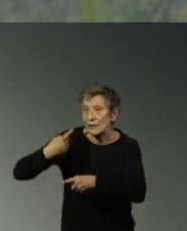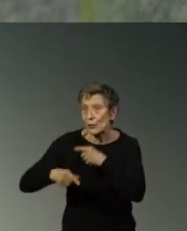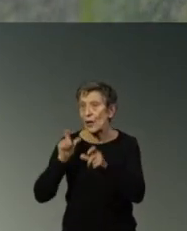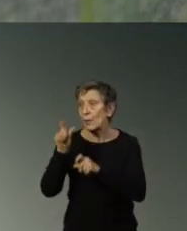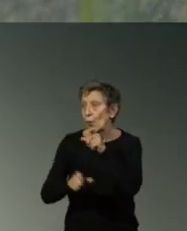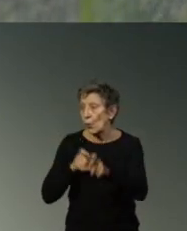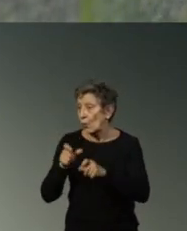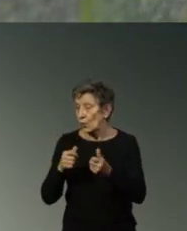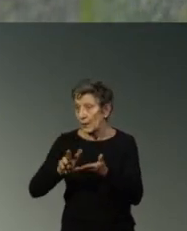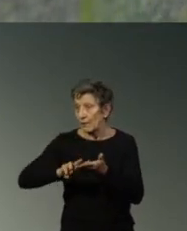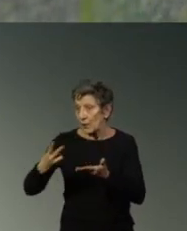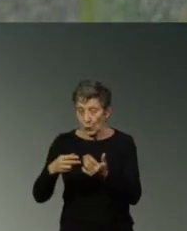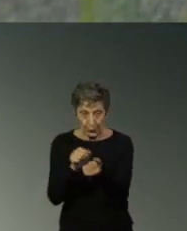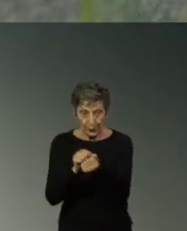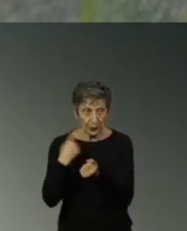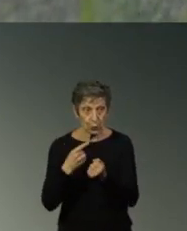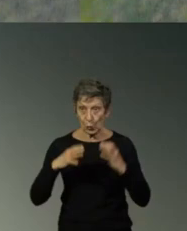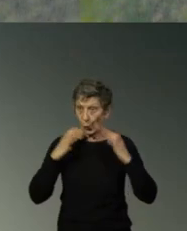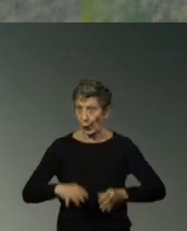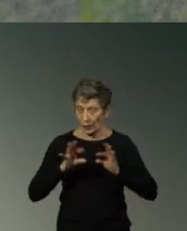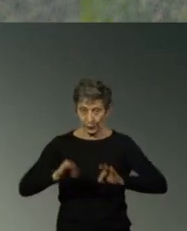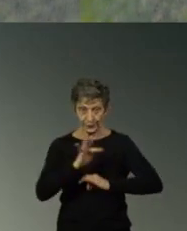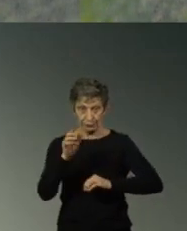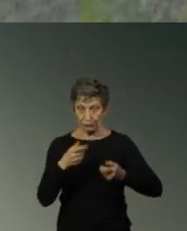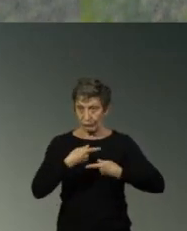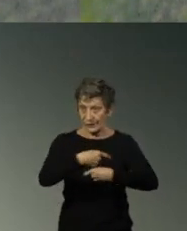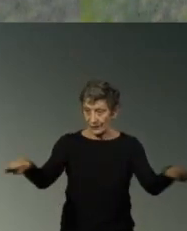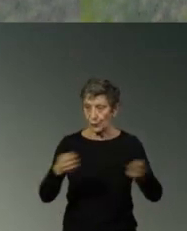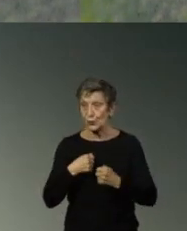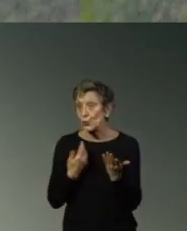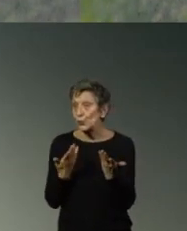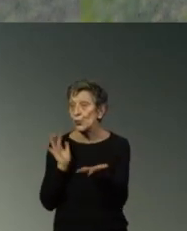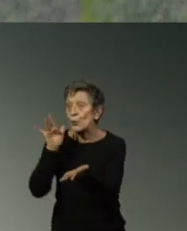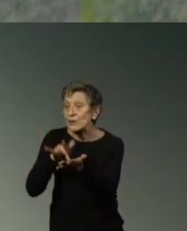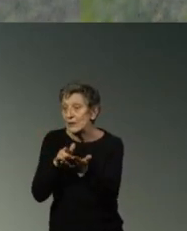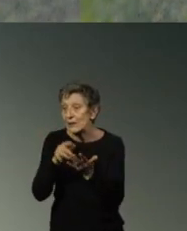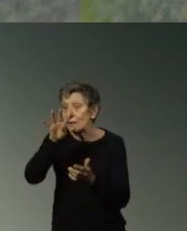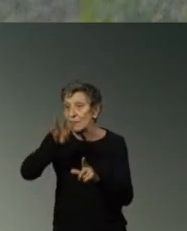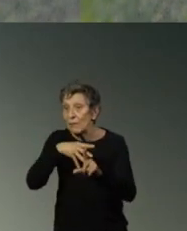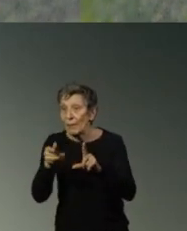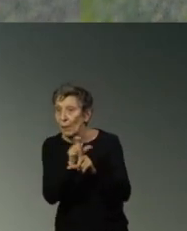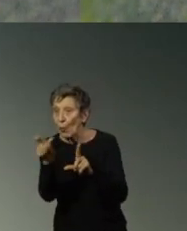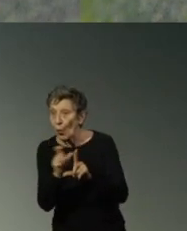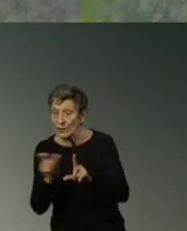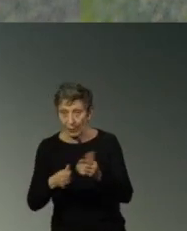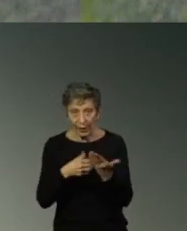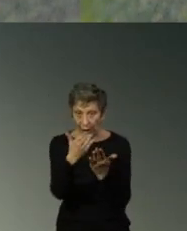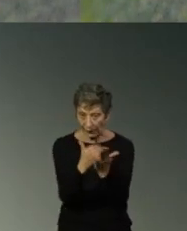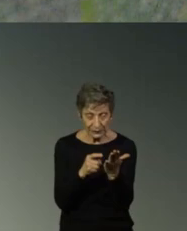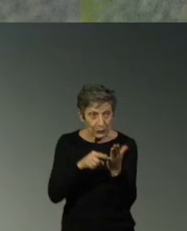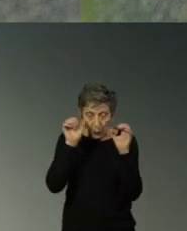les versions papier sont toujours distribuées dans les collèges du pays, que sur des sites de mots croisés. Cette liste pourrait à elle seule faire l'objet d'une